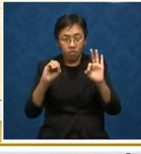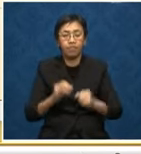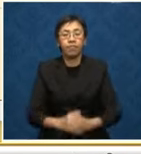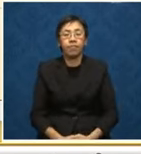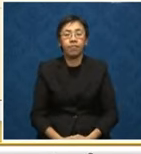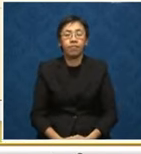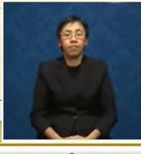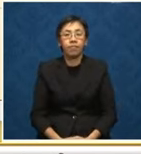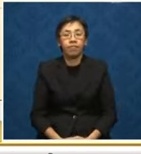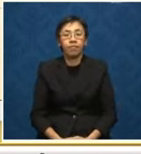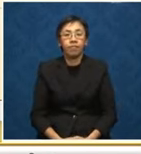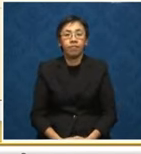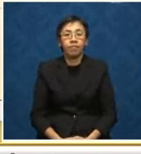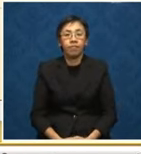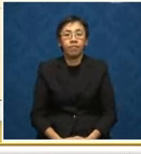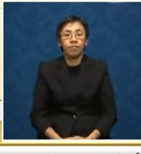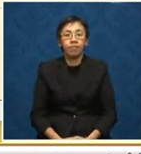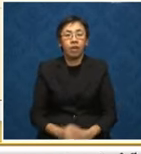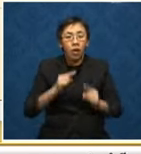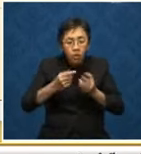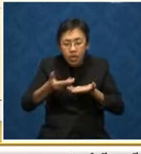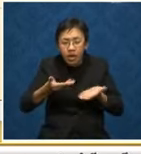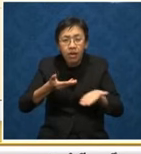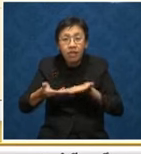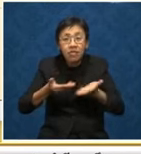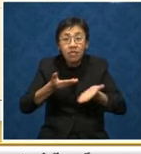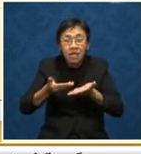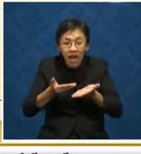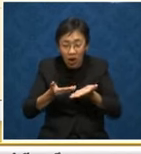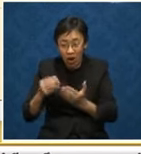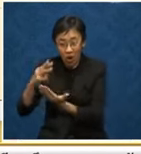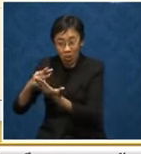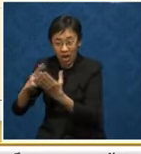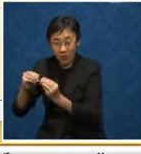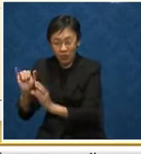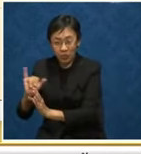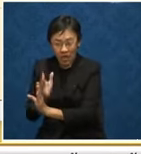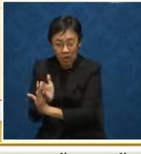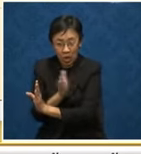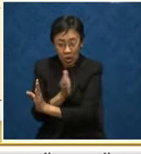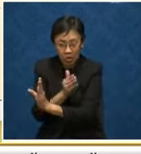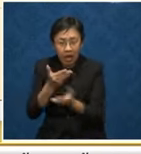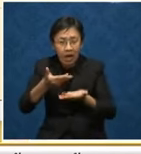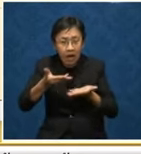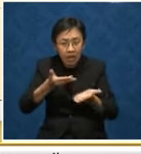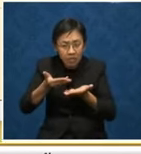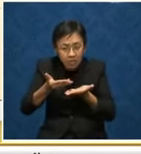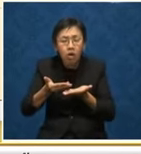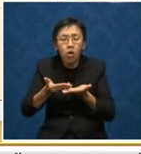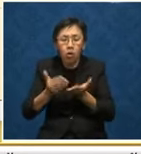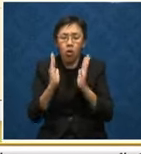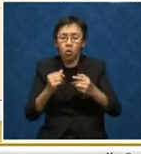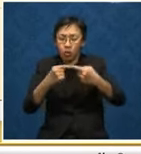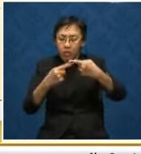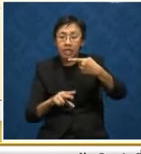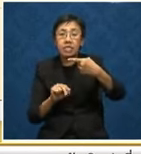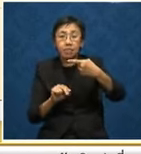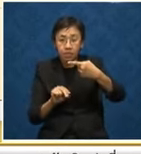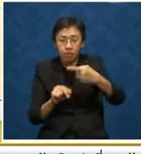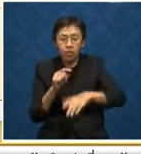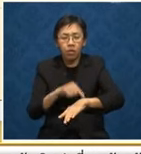ก็มีการหารือก่อนเข้าระเบียบวาระเนี่ยวันละ30คนเพิ่มเป็นเวล